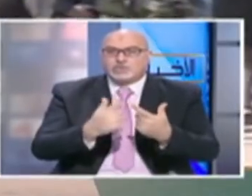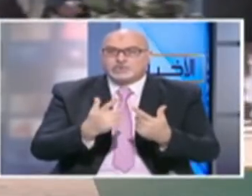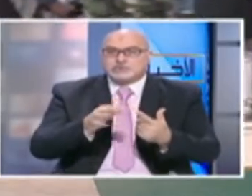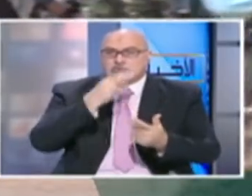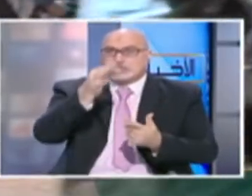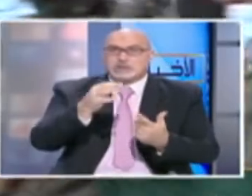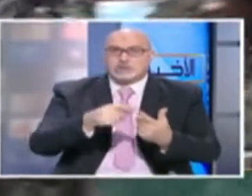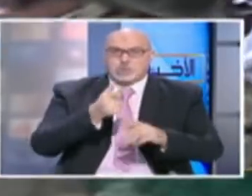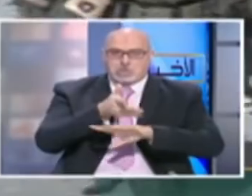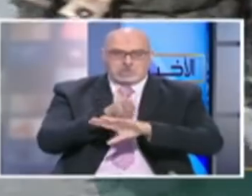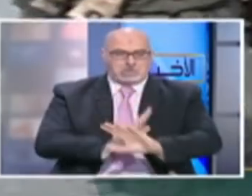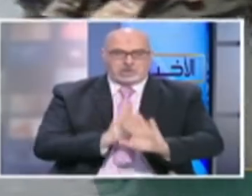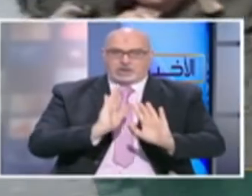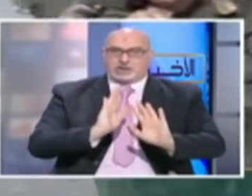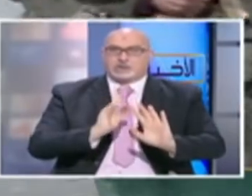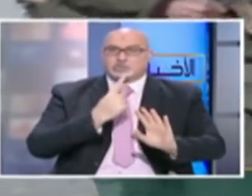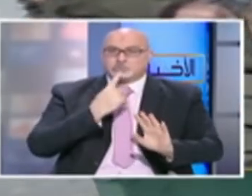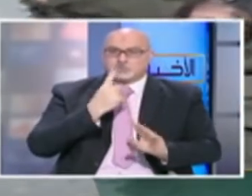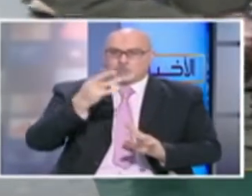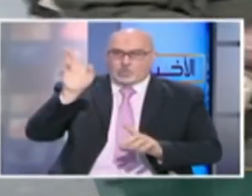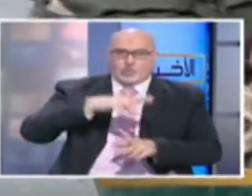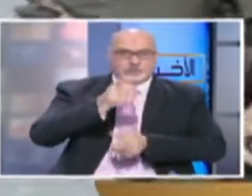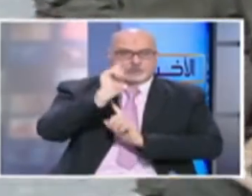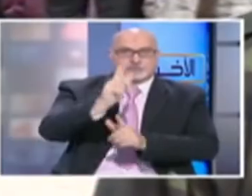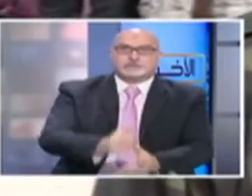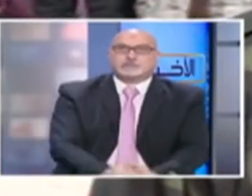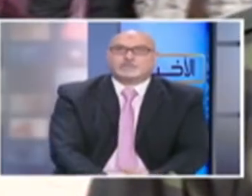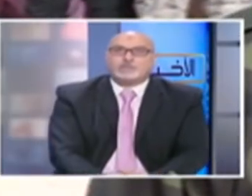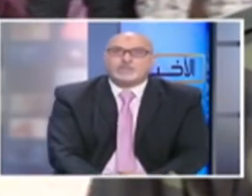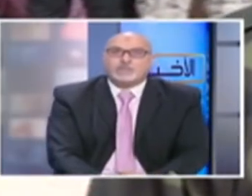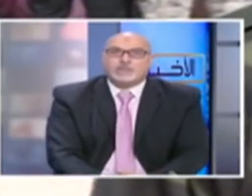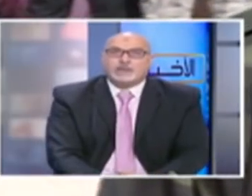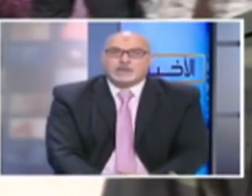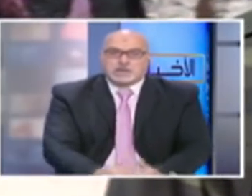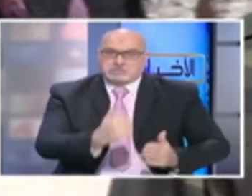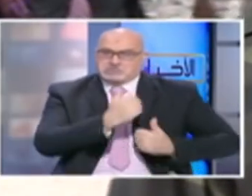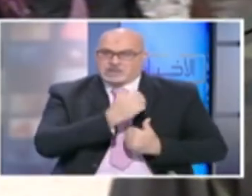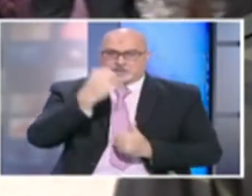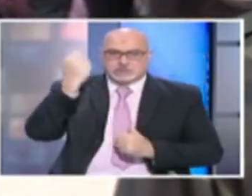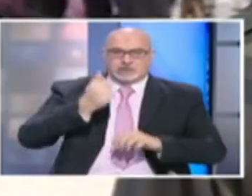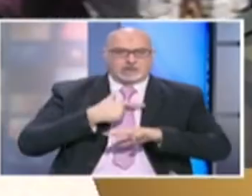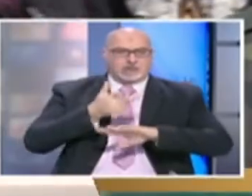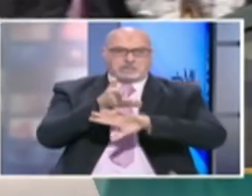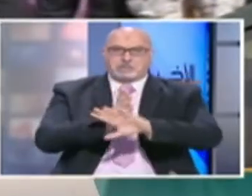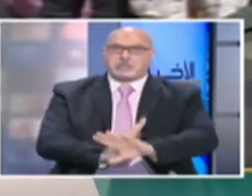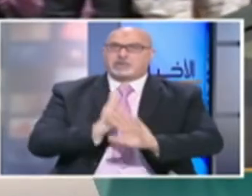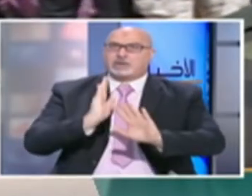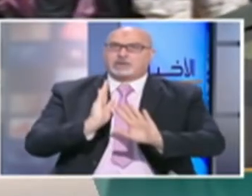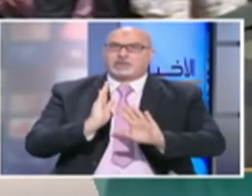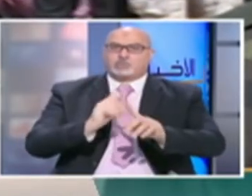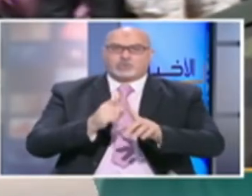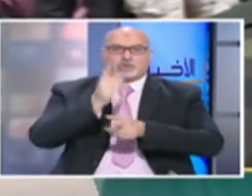على جاهزية الجيش منذ عودة الكفاح المسلح. جاهزية الجيش الشعبي الصحراوي في أتم جاهزيته،